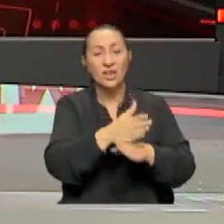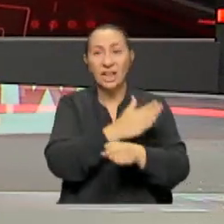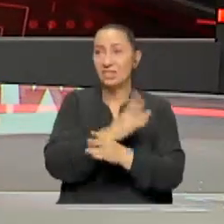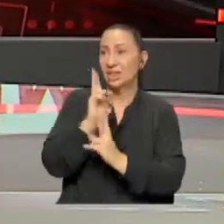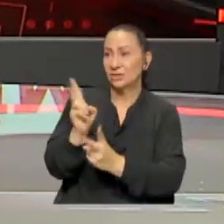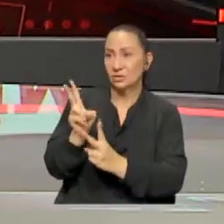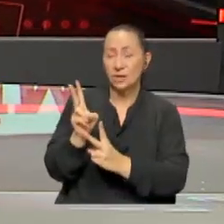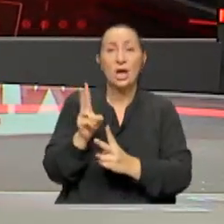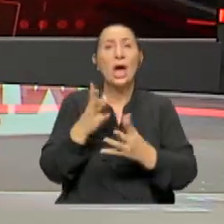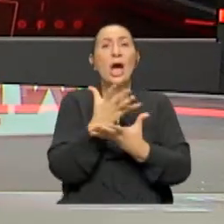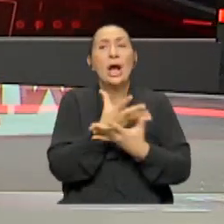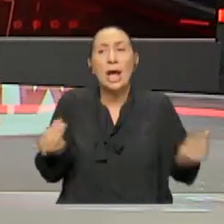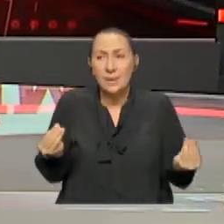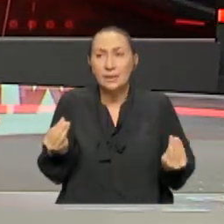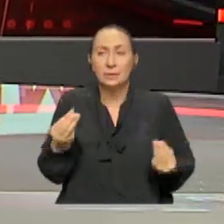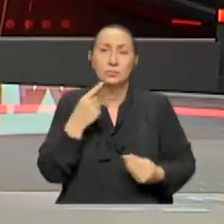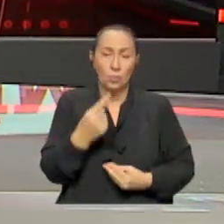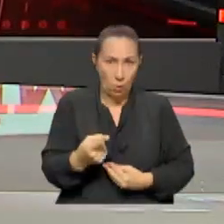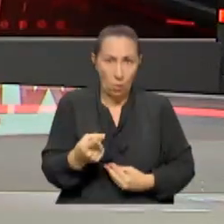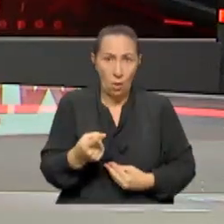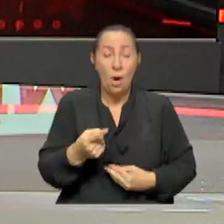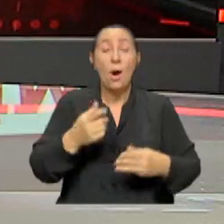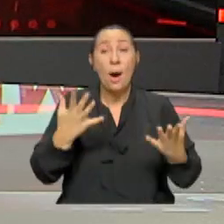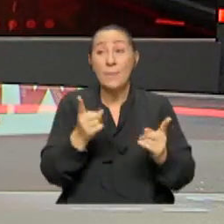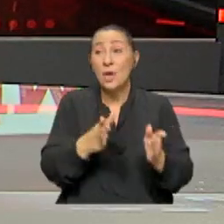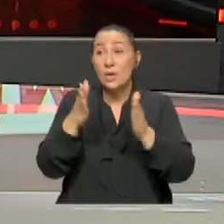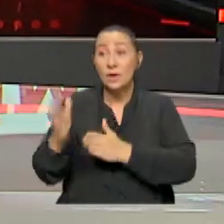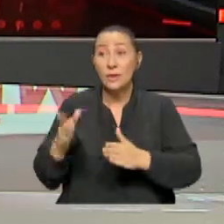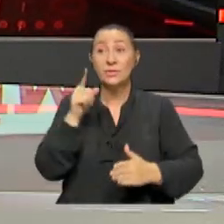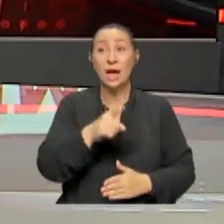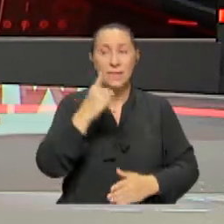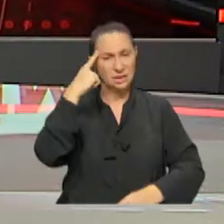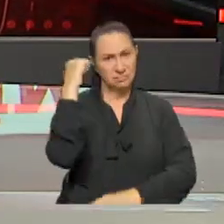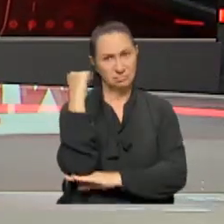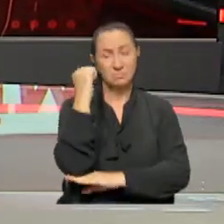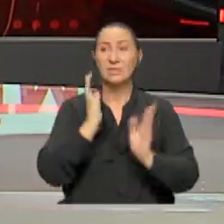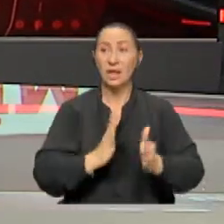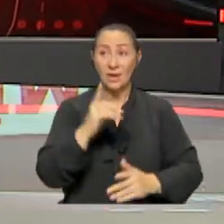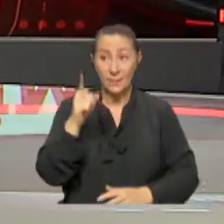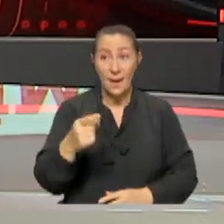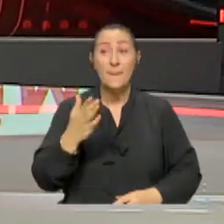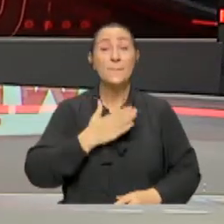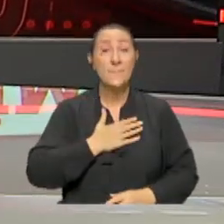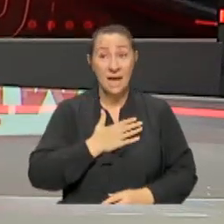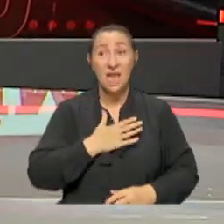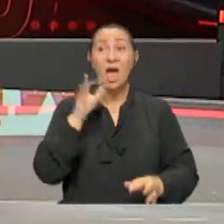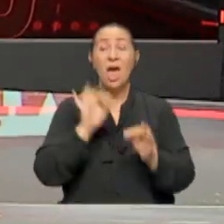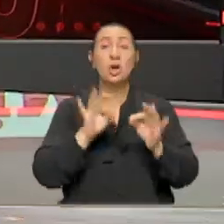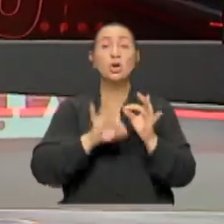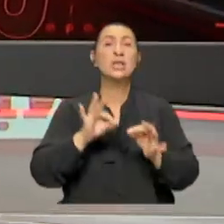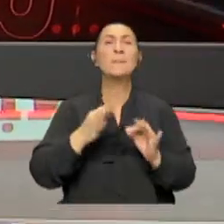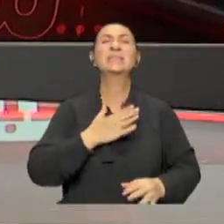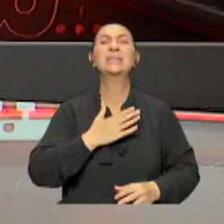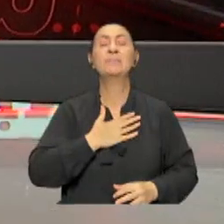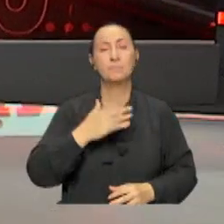vatandaşın kaybettiğini söylüyor. Ama bir yandan da bir inat sürüyor. Ben ekonomistim